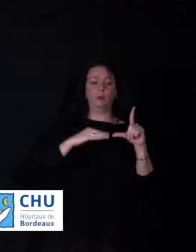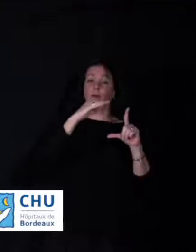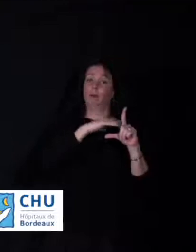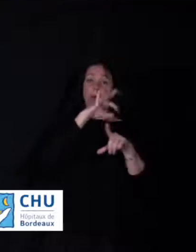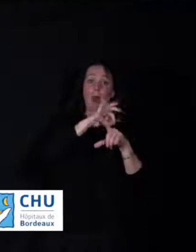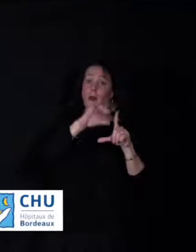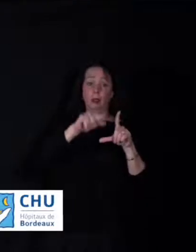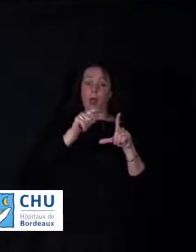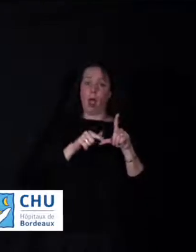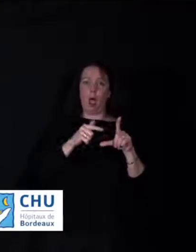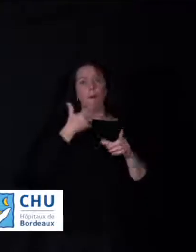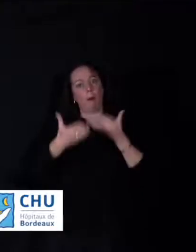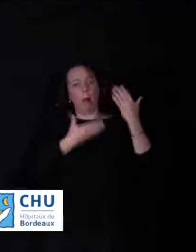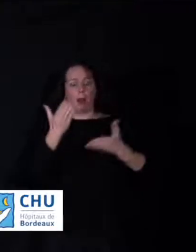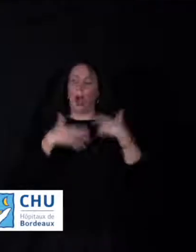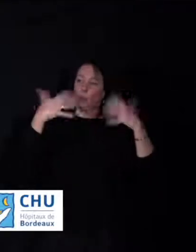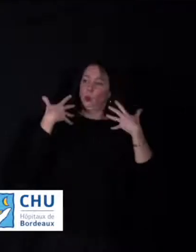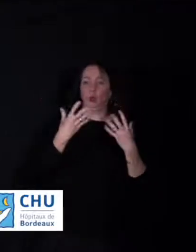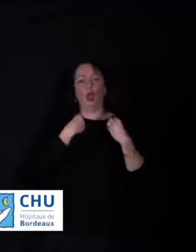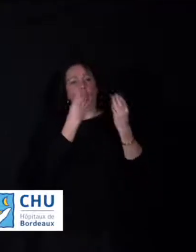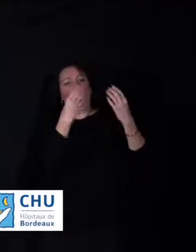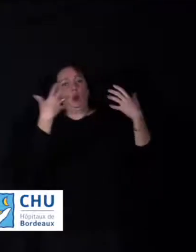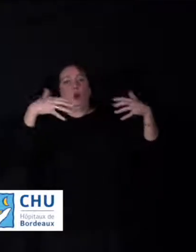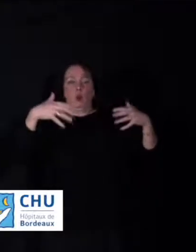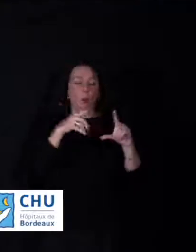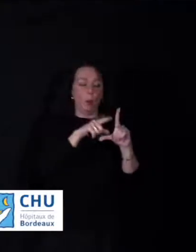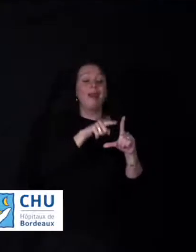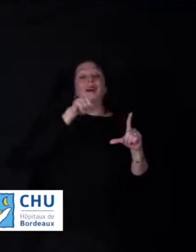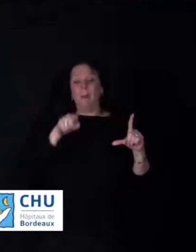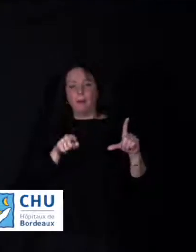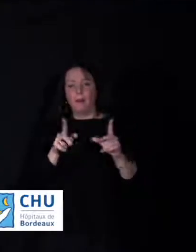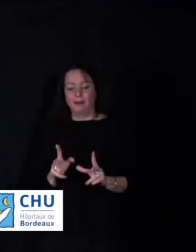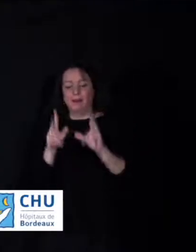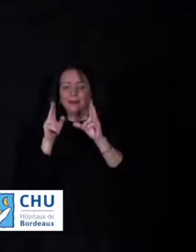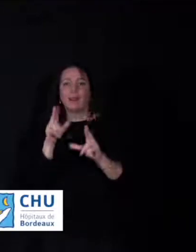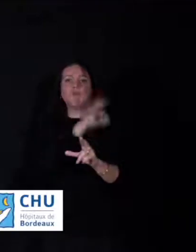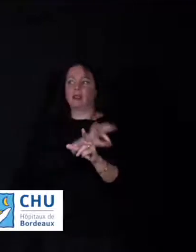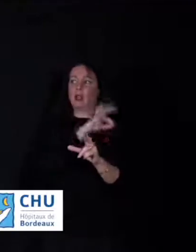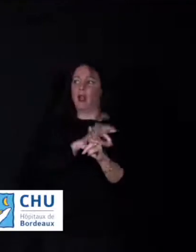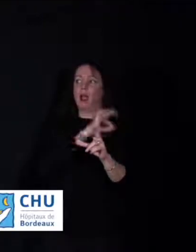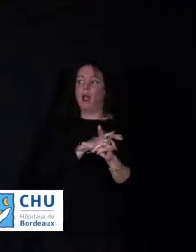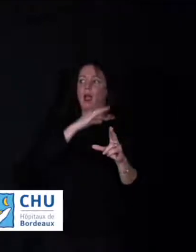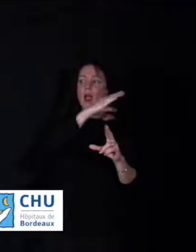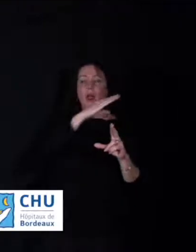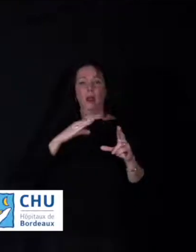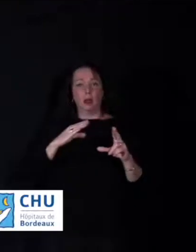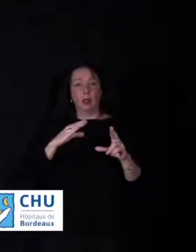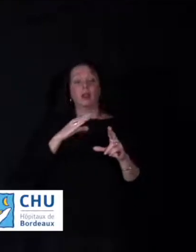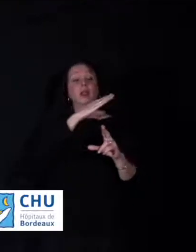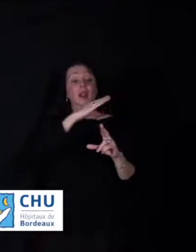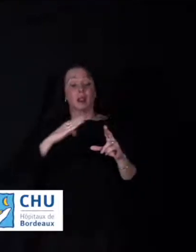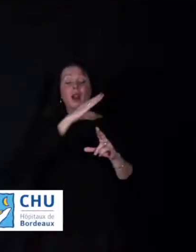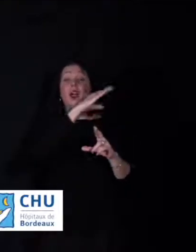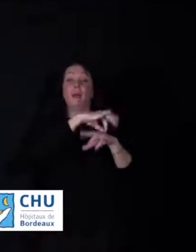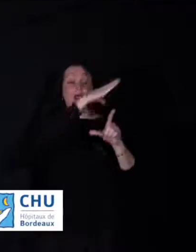présente et fait parler beaucoup d'elle et fait peur. Le vaccin va être mis en place et donc les courbes vont se croiser. Plus on va vacciner, plus la maladie